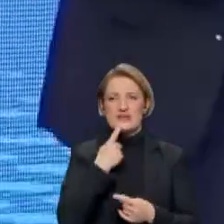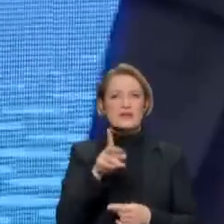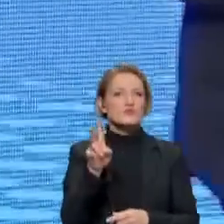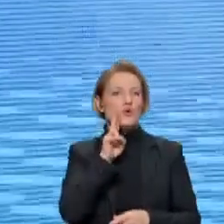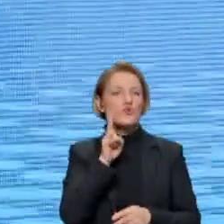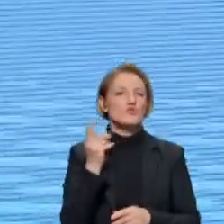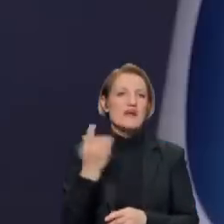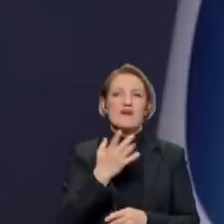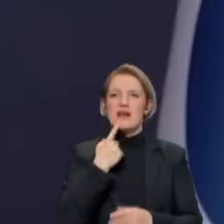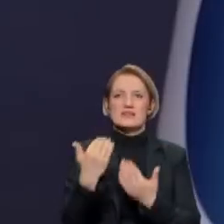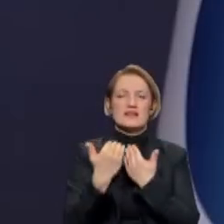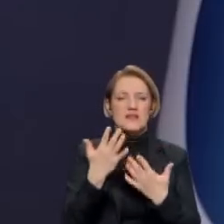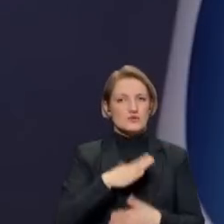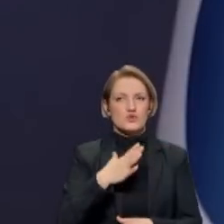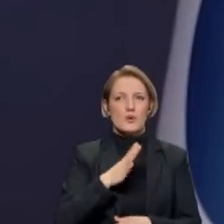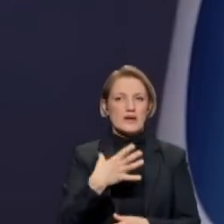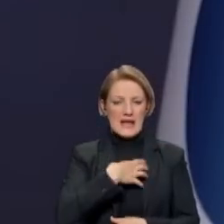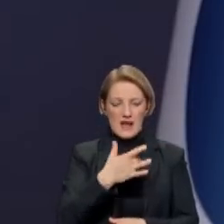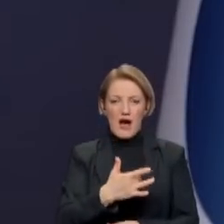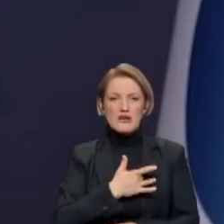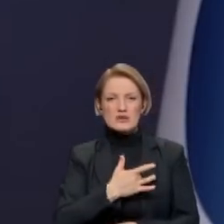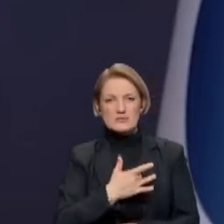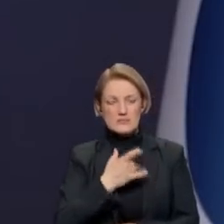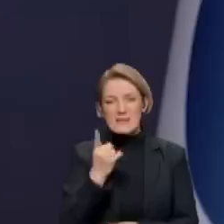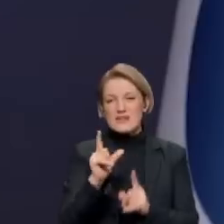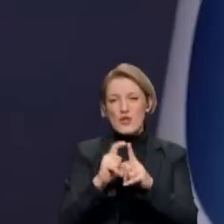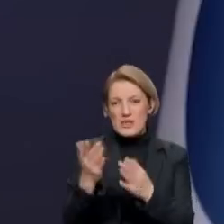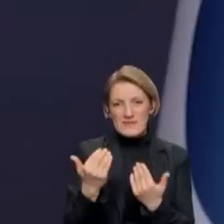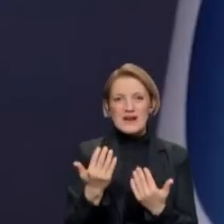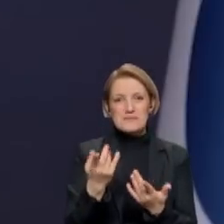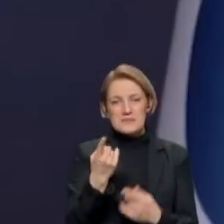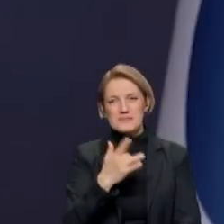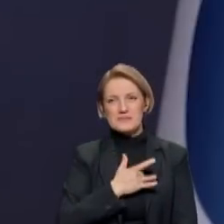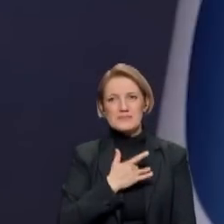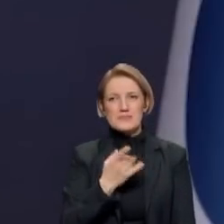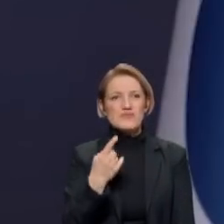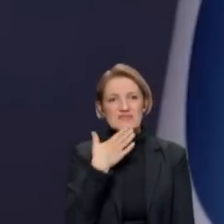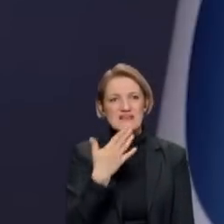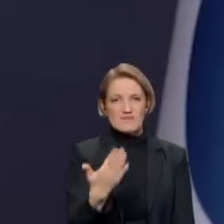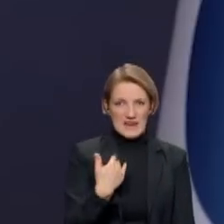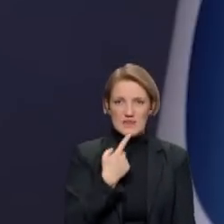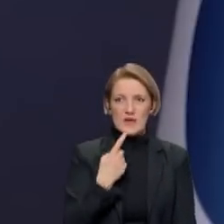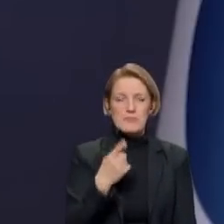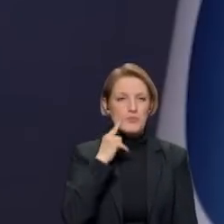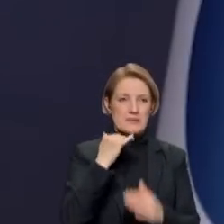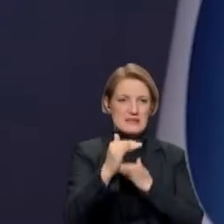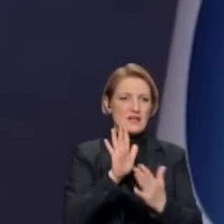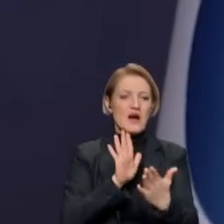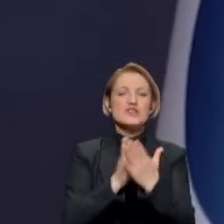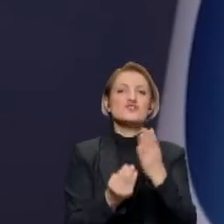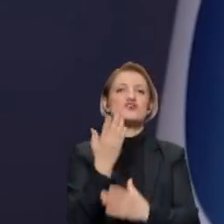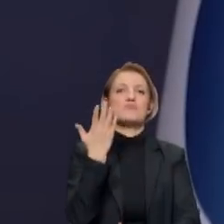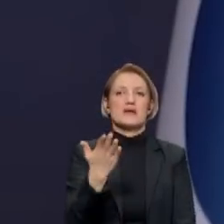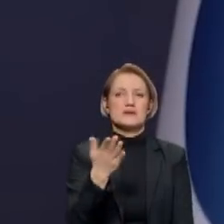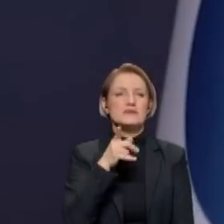kez destek istiyorum dedi. Kendinizi adeta acındırarak bir dönemcik daha ya, bir kere daha bana fırsatı verin diye bu milletin karşısına hiç çıkmayın.